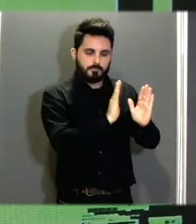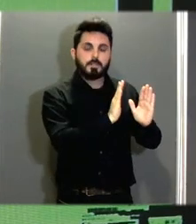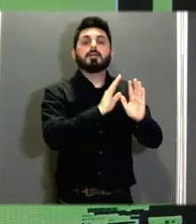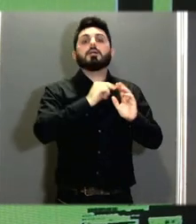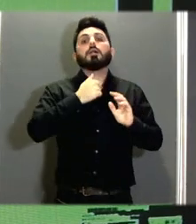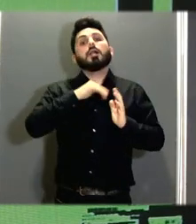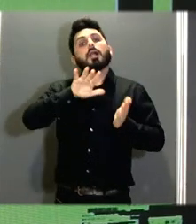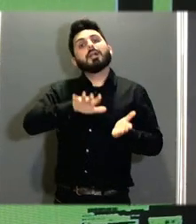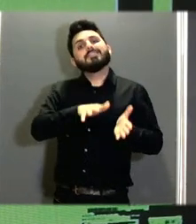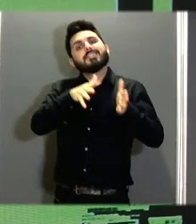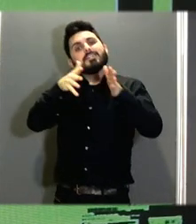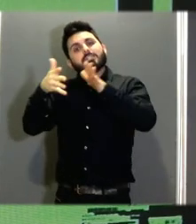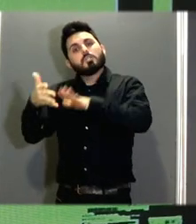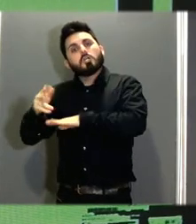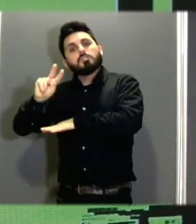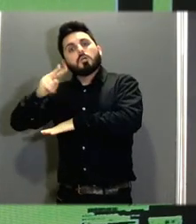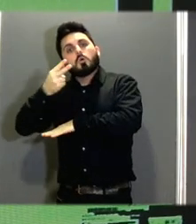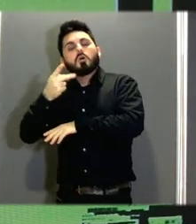a fer desaparèixer